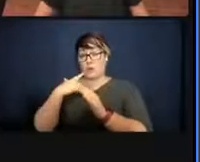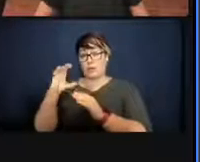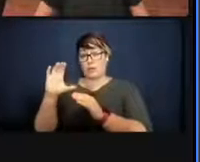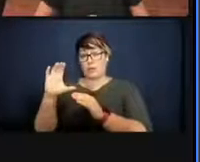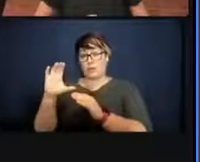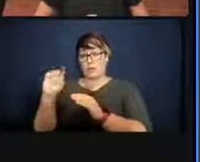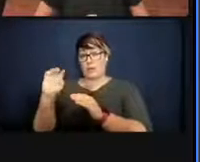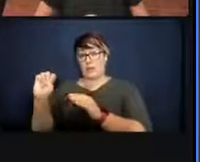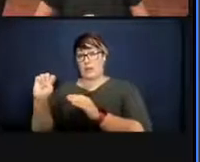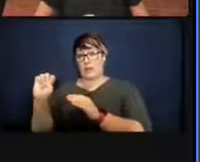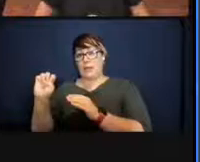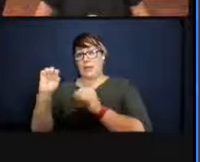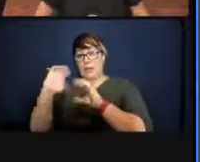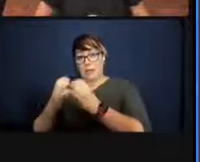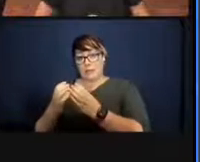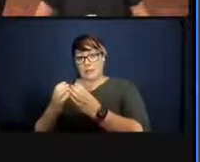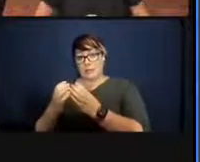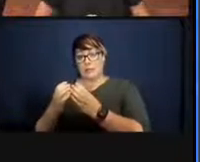إنهم